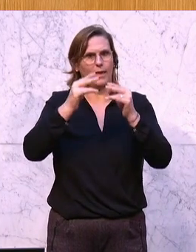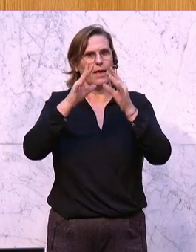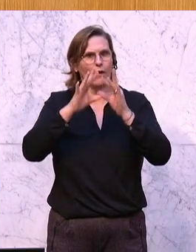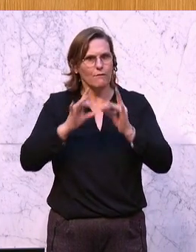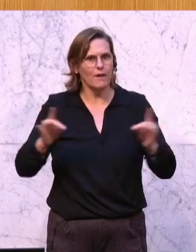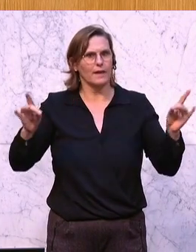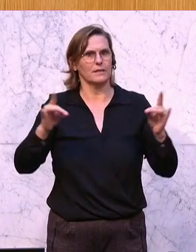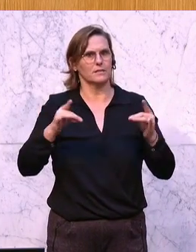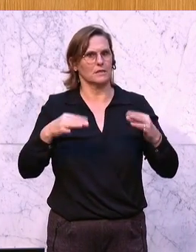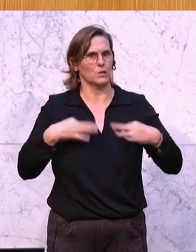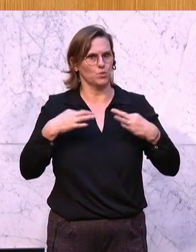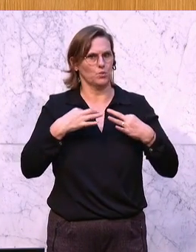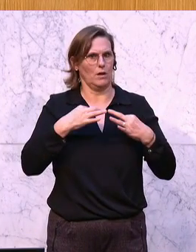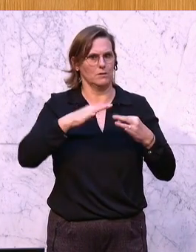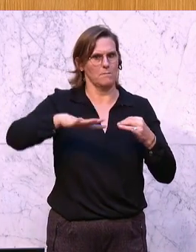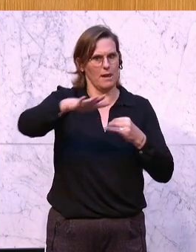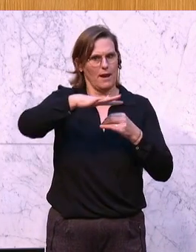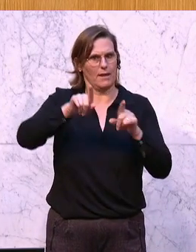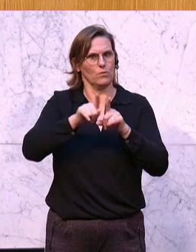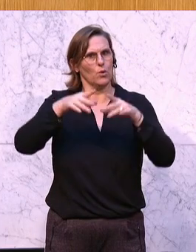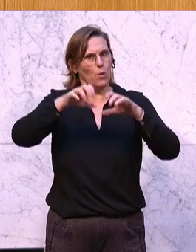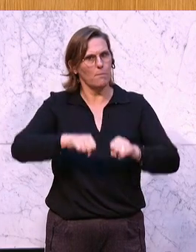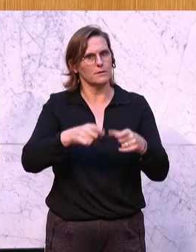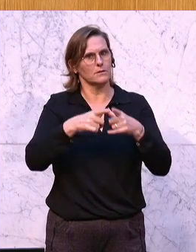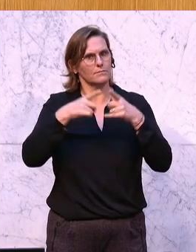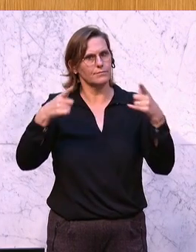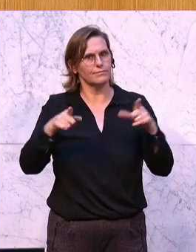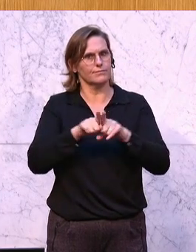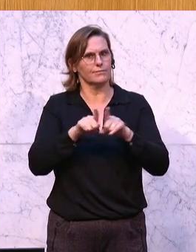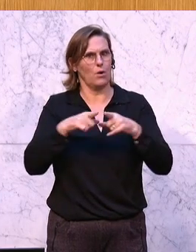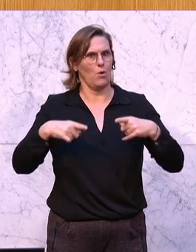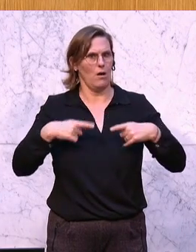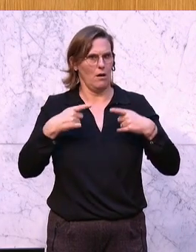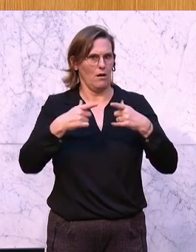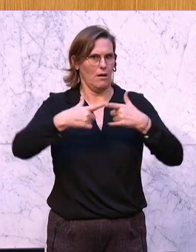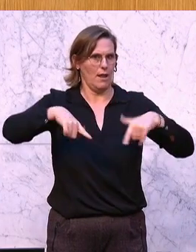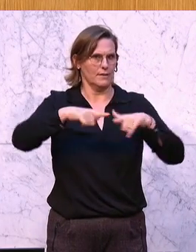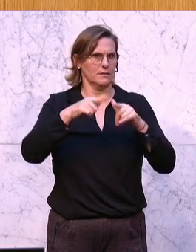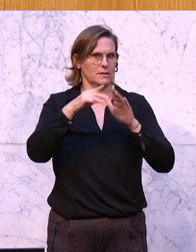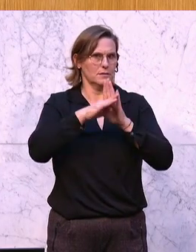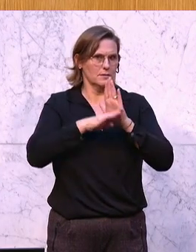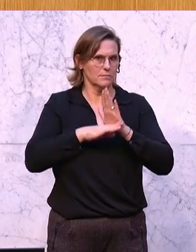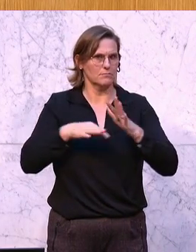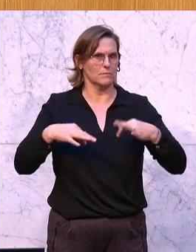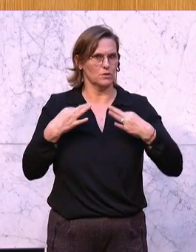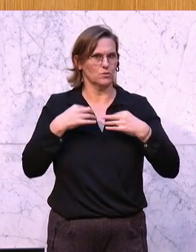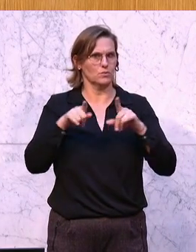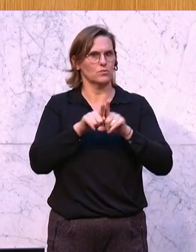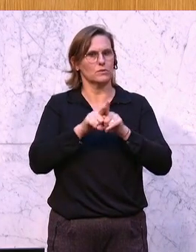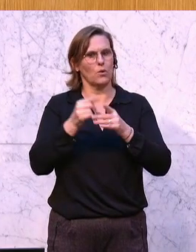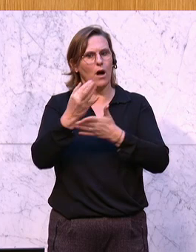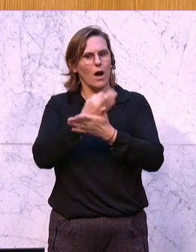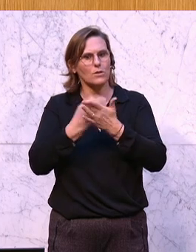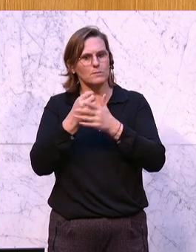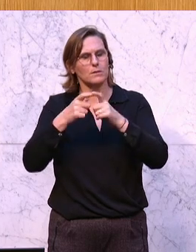Gesundheitswesen, Entbürokratisierung, Kompetenzerweiterung in den Berufsfeldern des Gesundheitswesens, Weiterbeschäftigung älterer Kassenärzte und Erweiterung der Ausbildung,